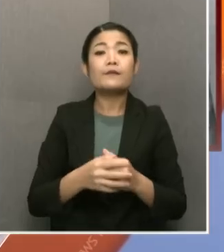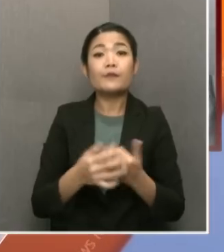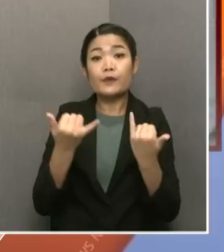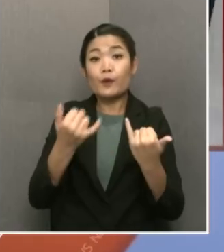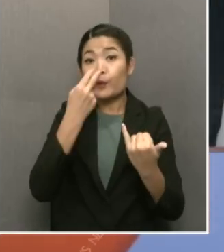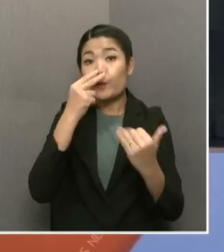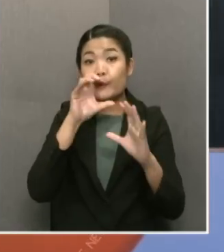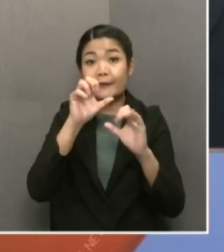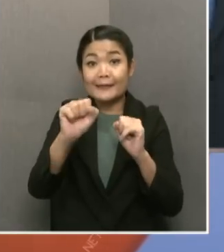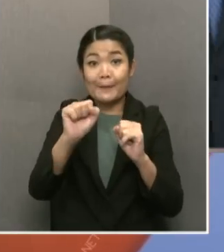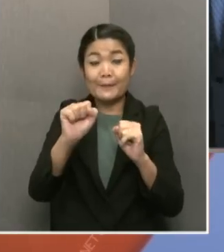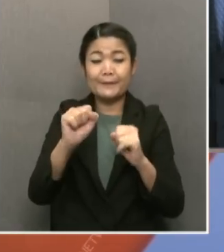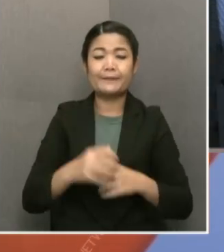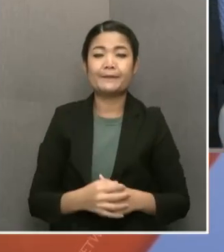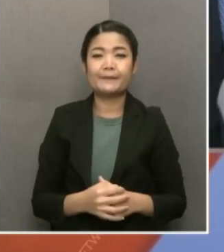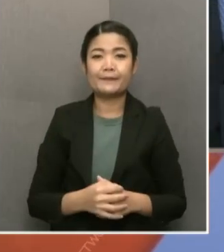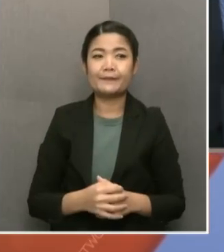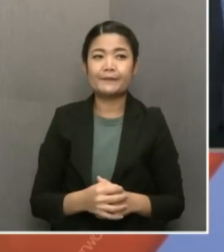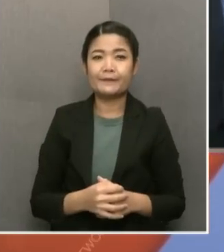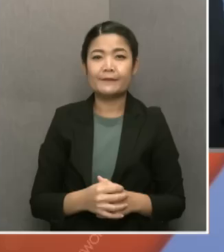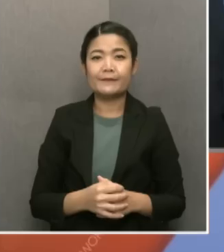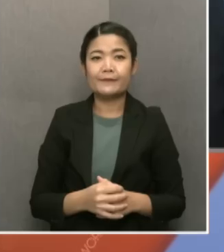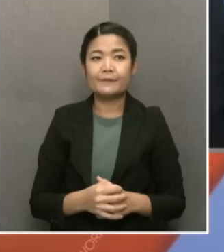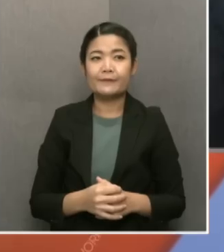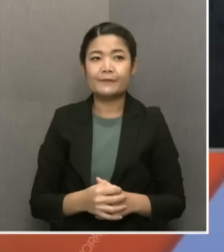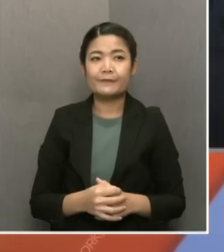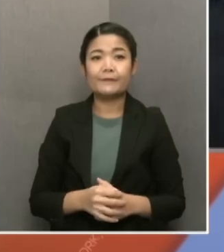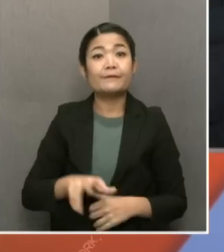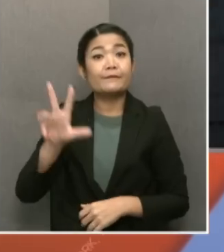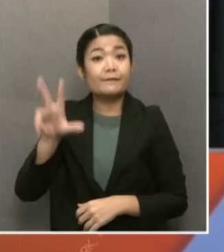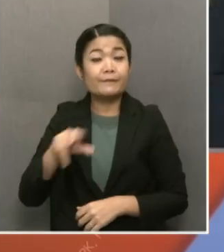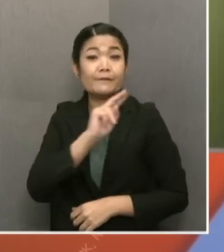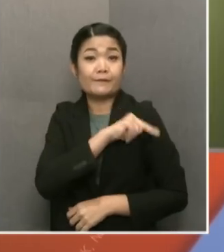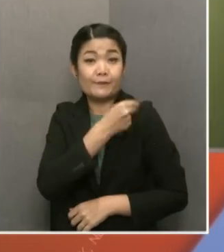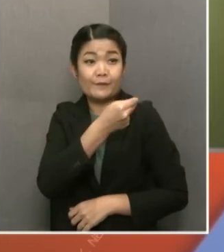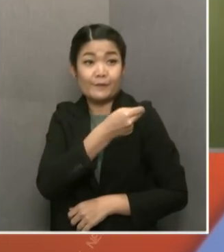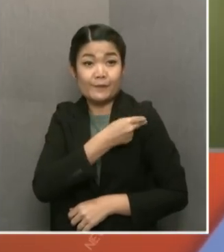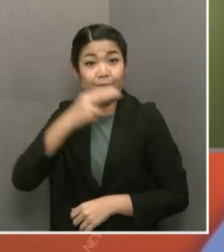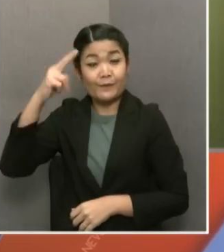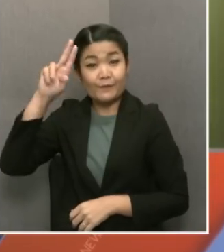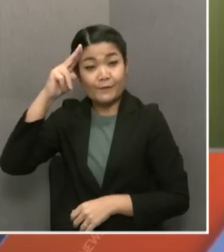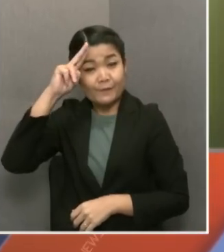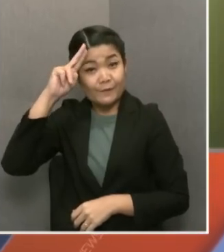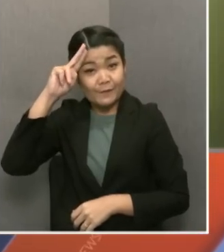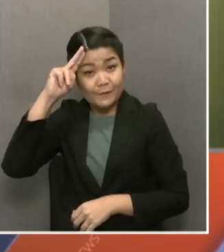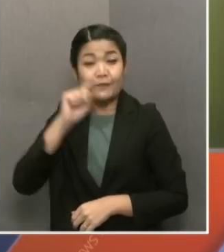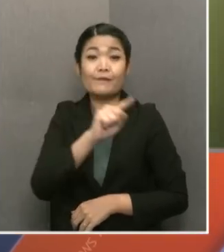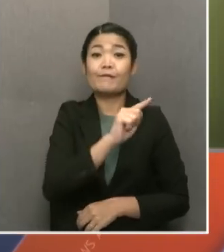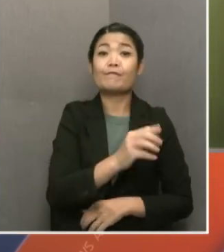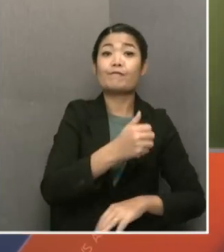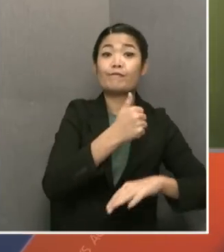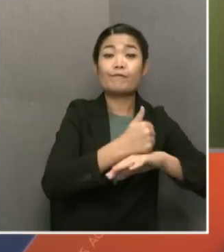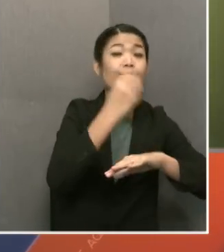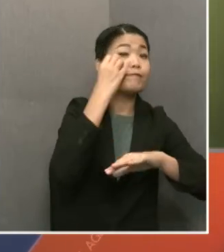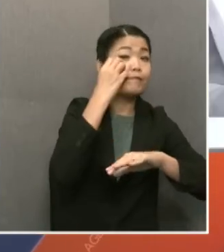เอ่อทิศทางนะคะไม่ว่าจะเป็นจากฝั่งของเพื่อไทยนายแพทย์ชนน่านศรีแก้วแล้วก็ฝั่งของคุณพิธาเองที่ลงพื้นที่แล้วก็ให้สัมภาษณ์เอาไว้